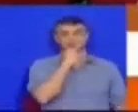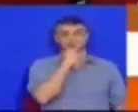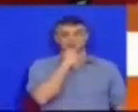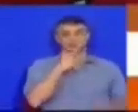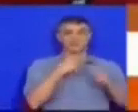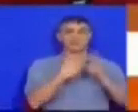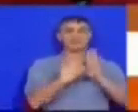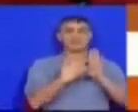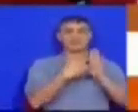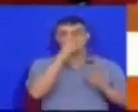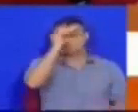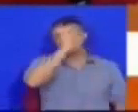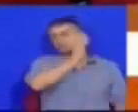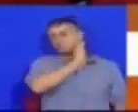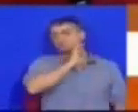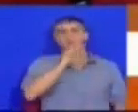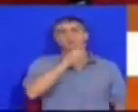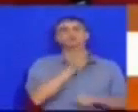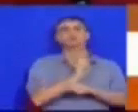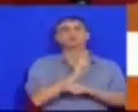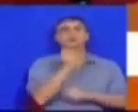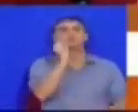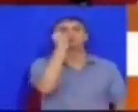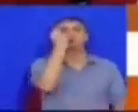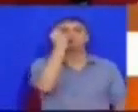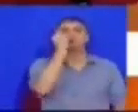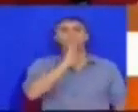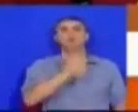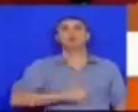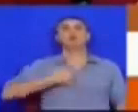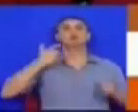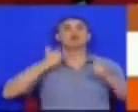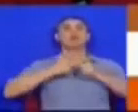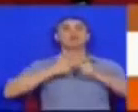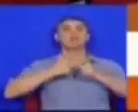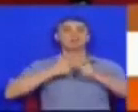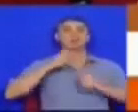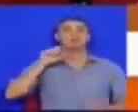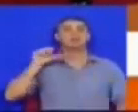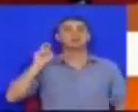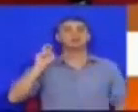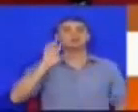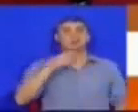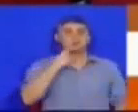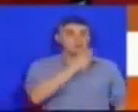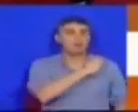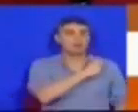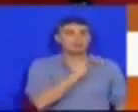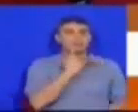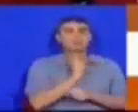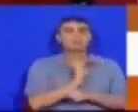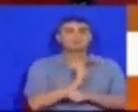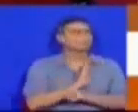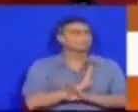ביחה, בחור מעולה, שיקר בדבר קטן, ראש אגף החקירות, עוזי ברגר, אמר, קצין